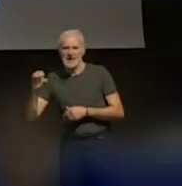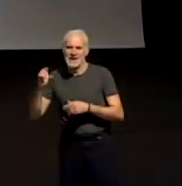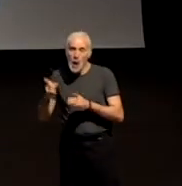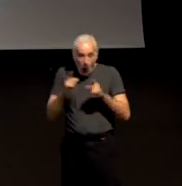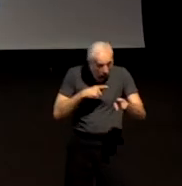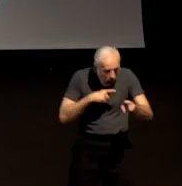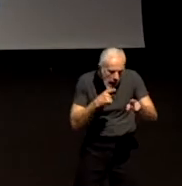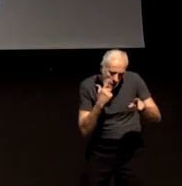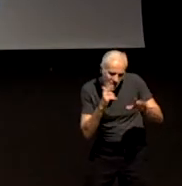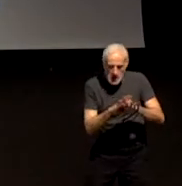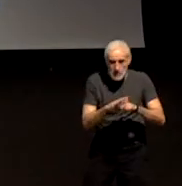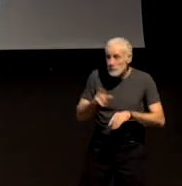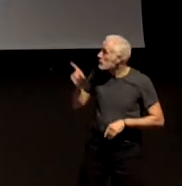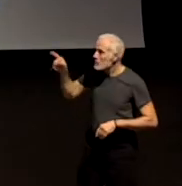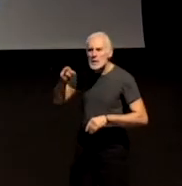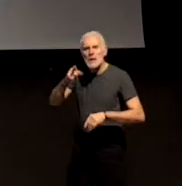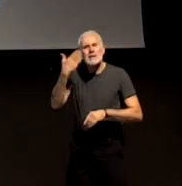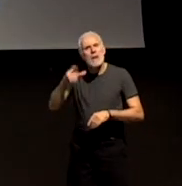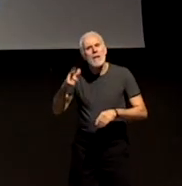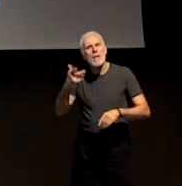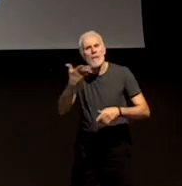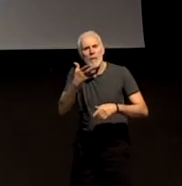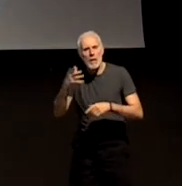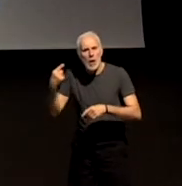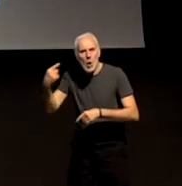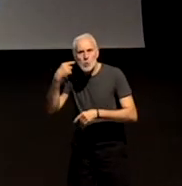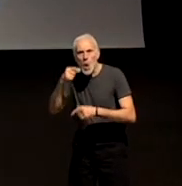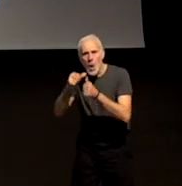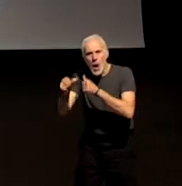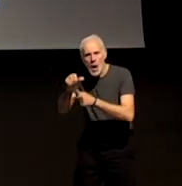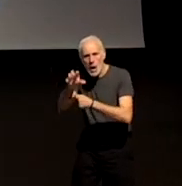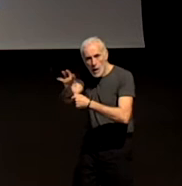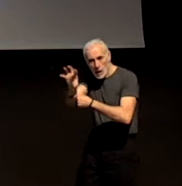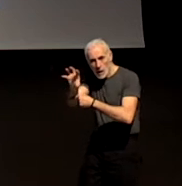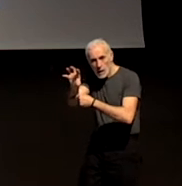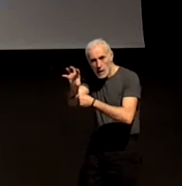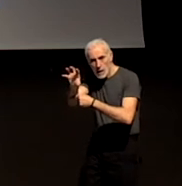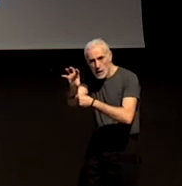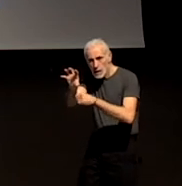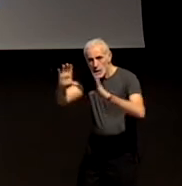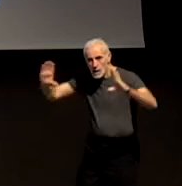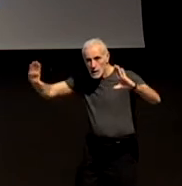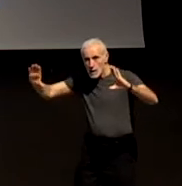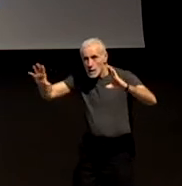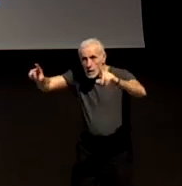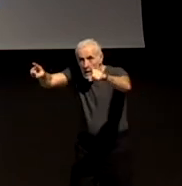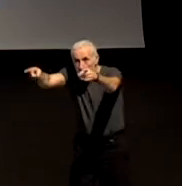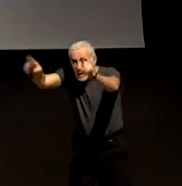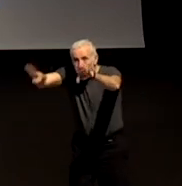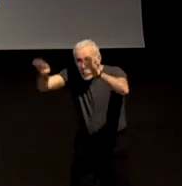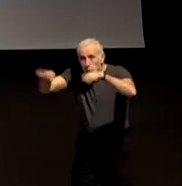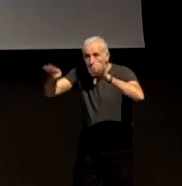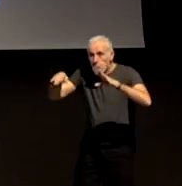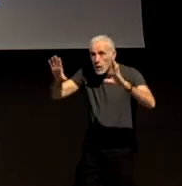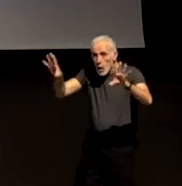besoin d' amplifier un son se sert de paraboles sept caractéristiques morphologiques ce disque raciale